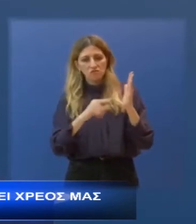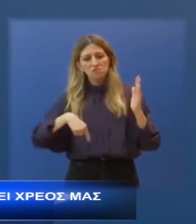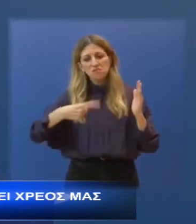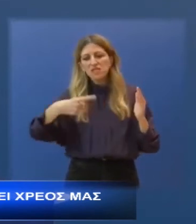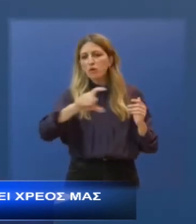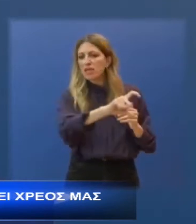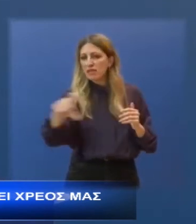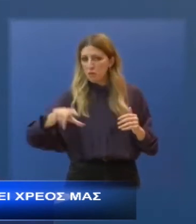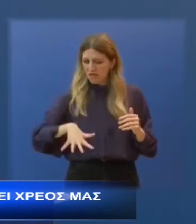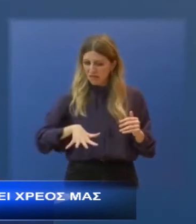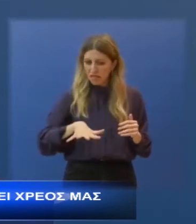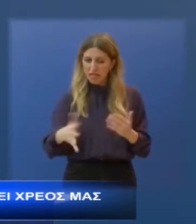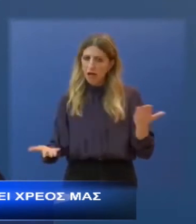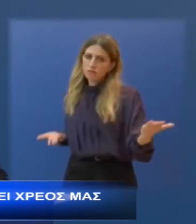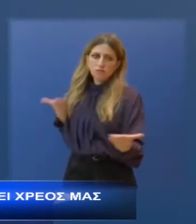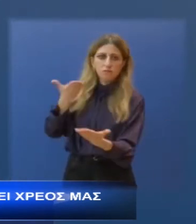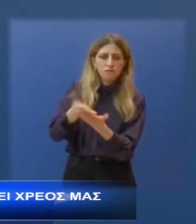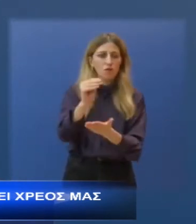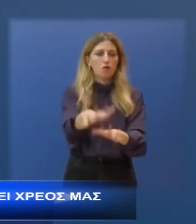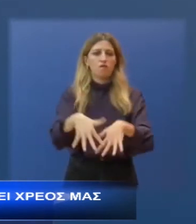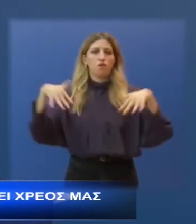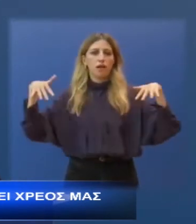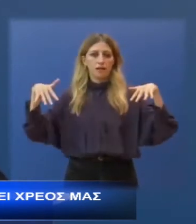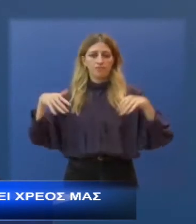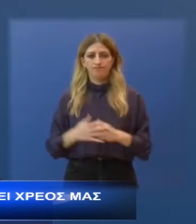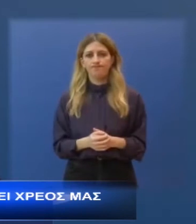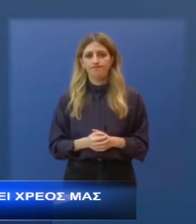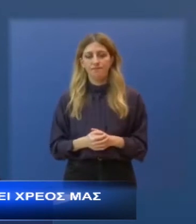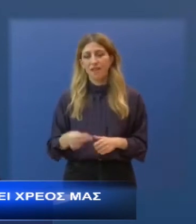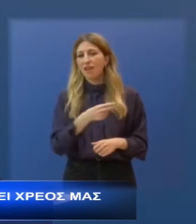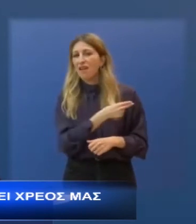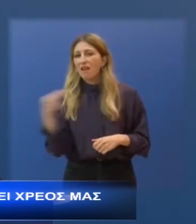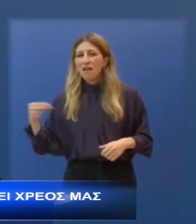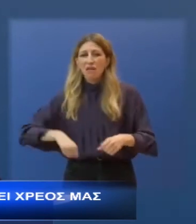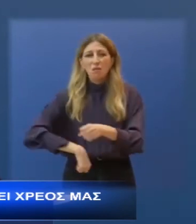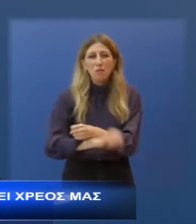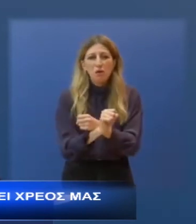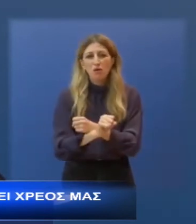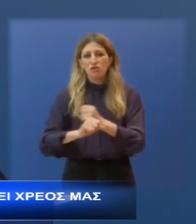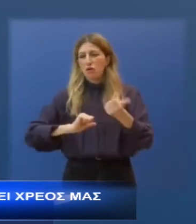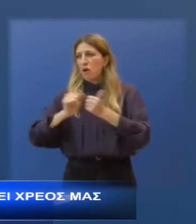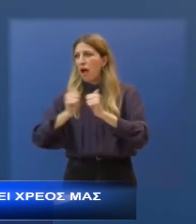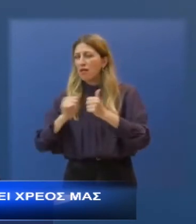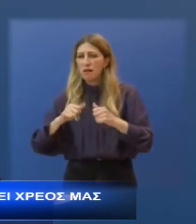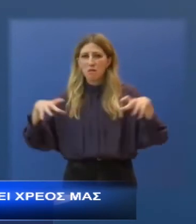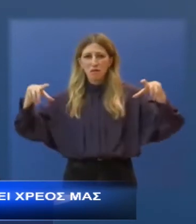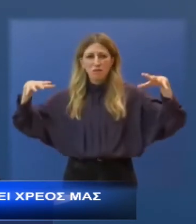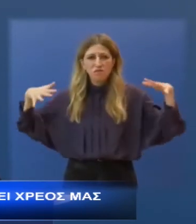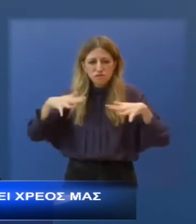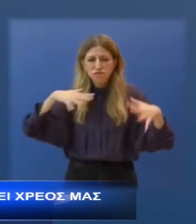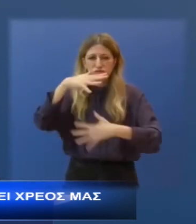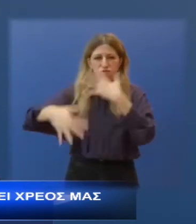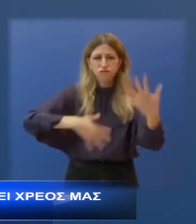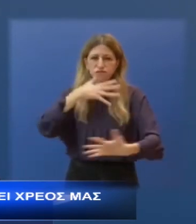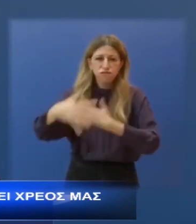εβδομάδες. Η αντιμετώπιση της οπαδικής αλλά και της νεανικής βίας αποτελεί χρέος μας προς την κοινωνία και ιδιαίτερα προς τη